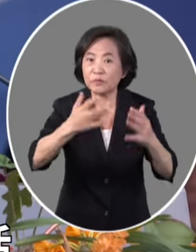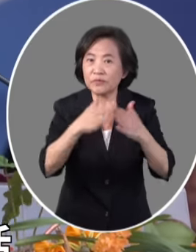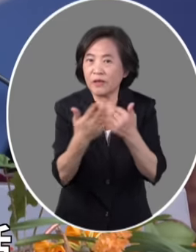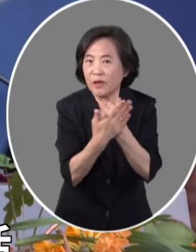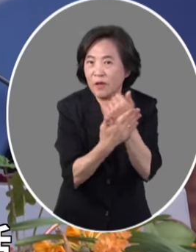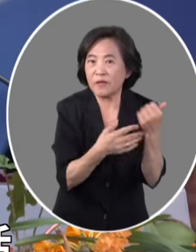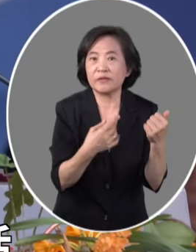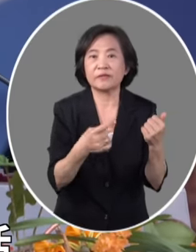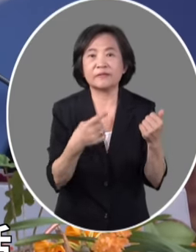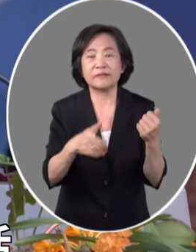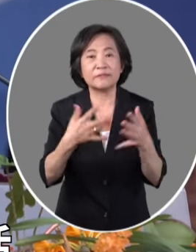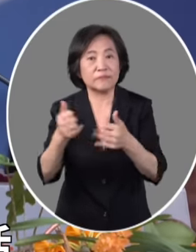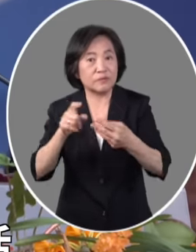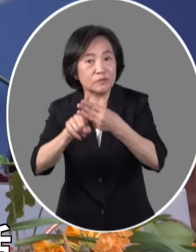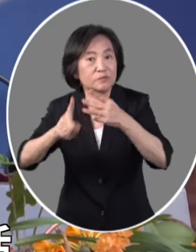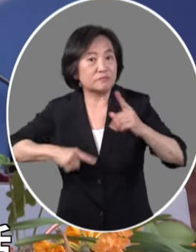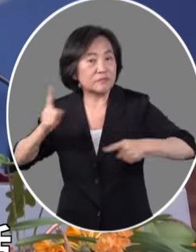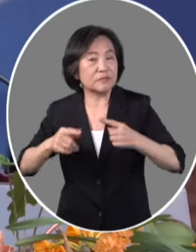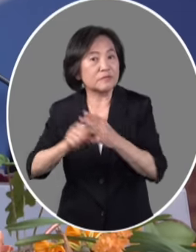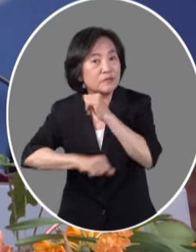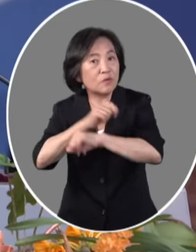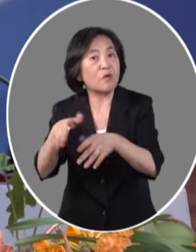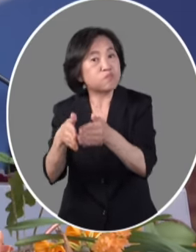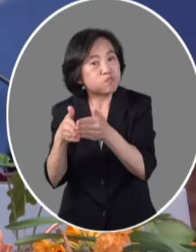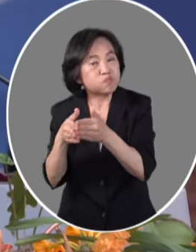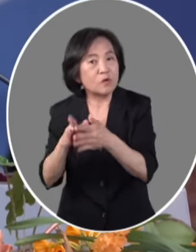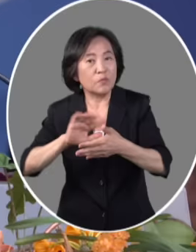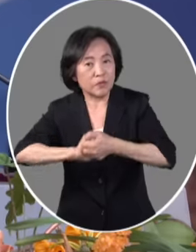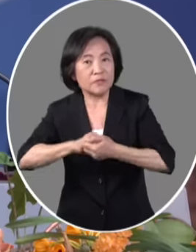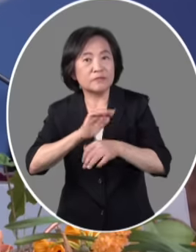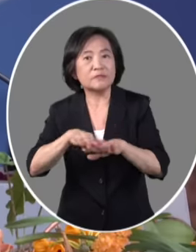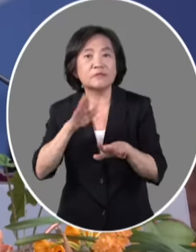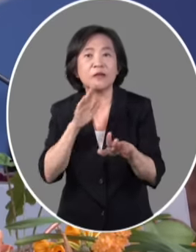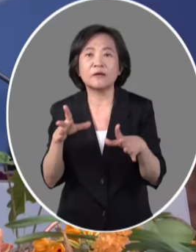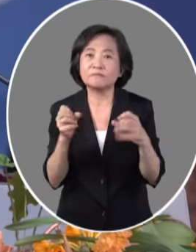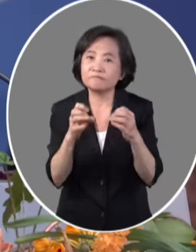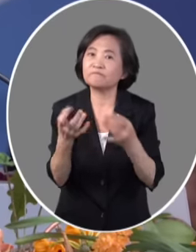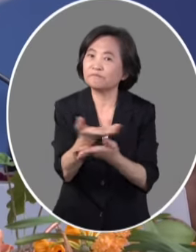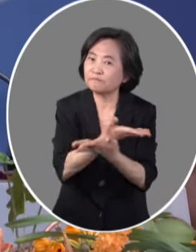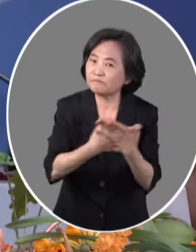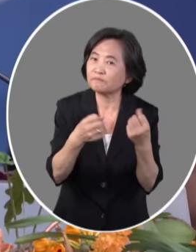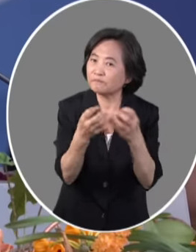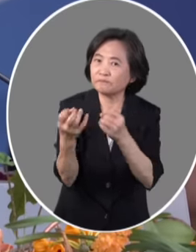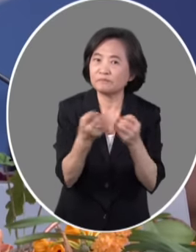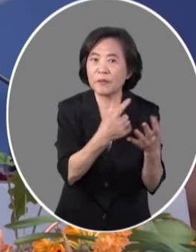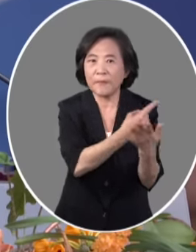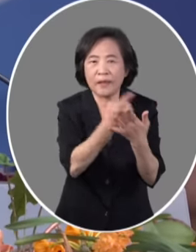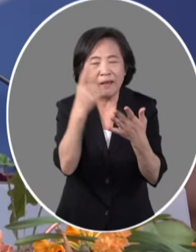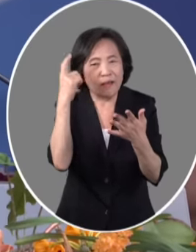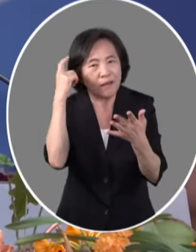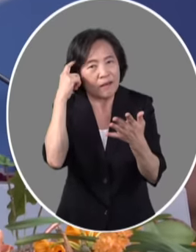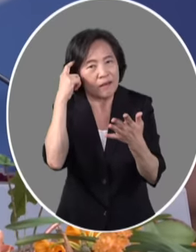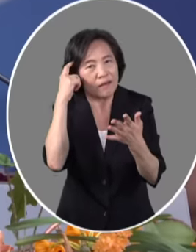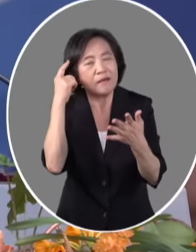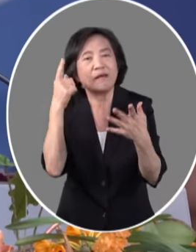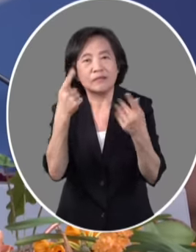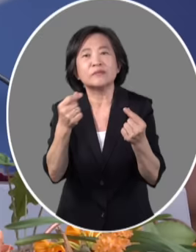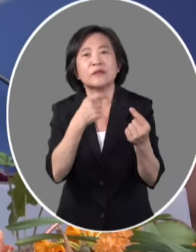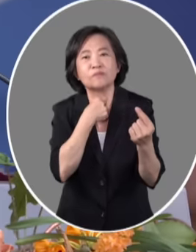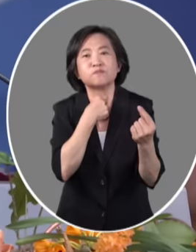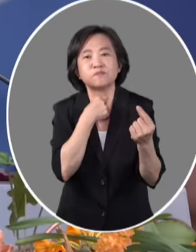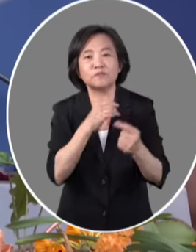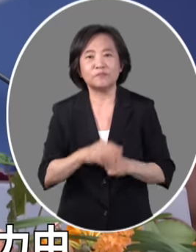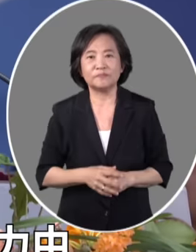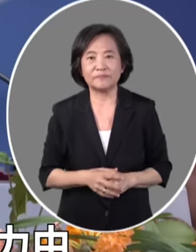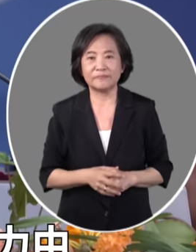为了捍卫民主自由的生活，愿意走进彼此，创造最大的公约数。台湾的